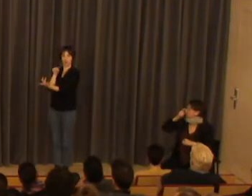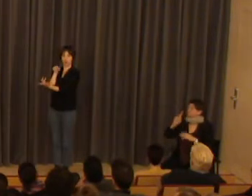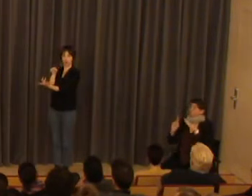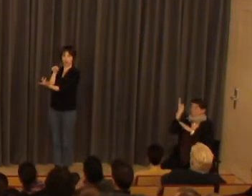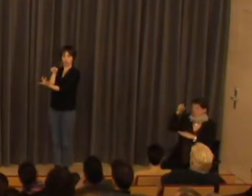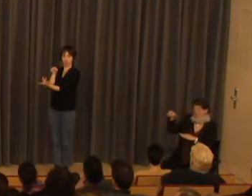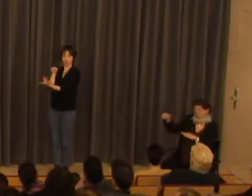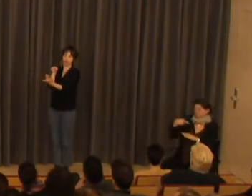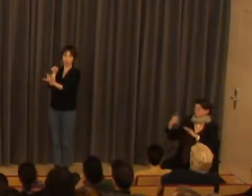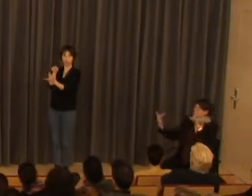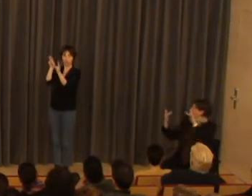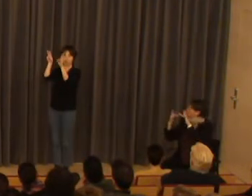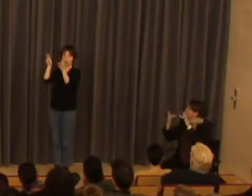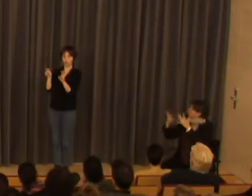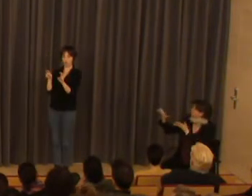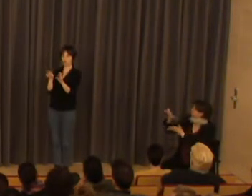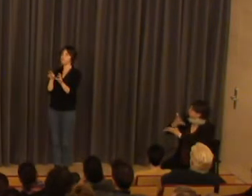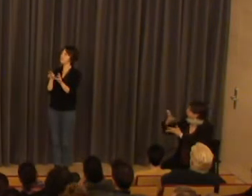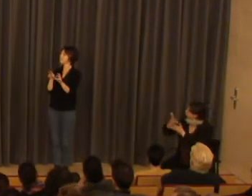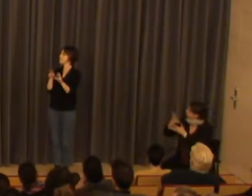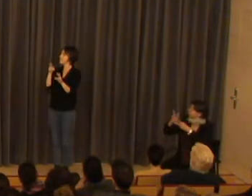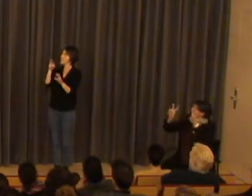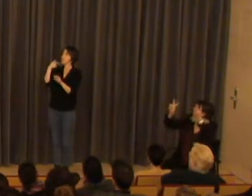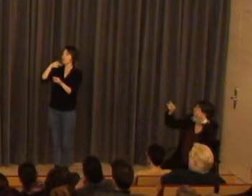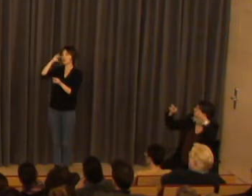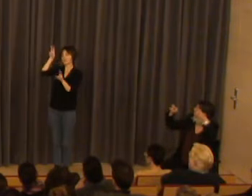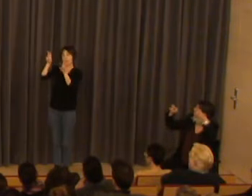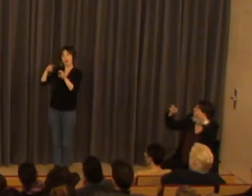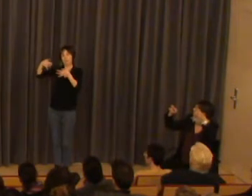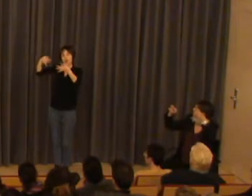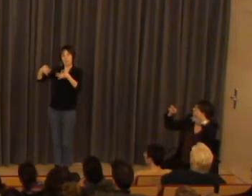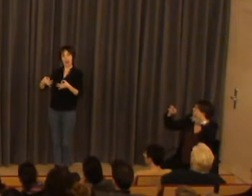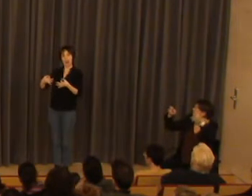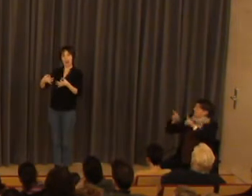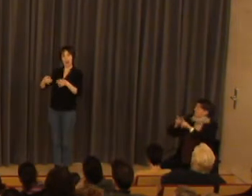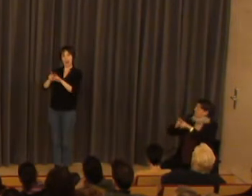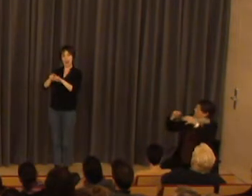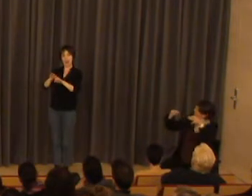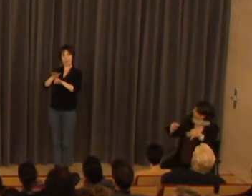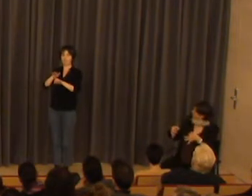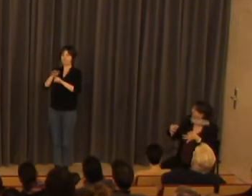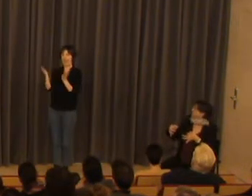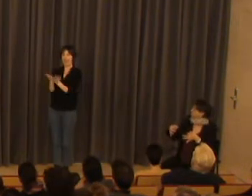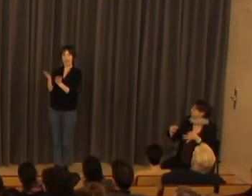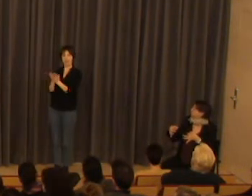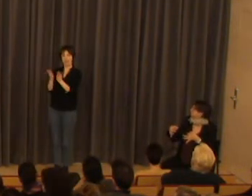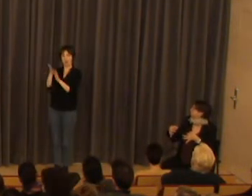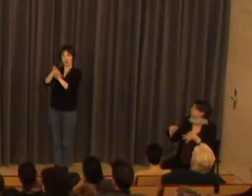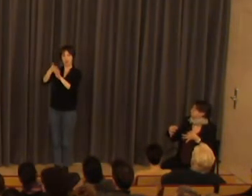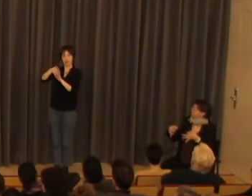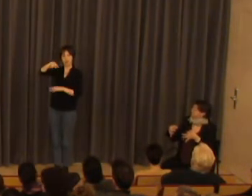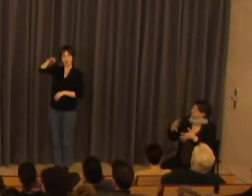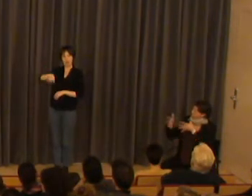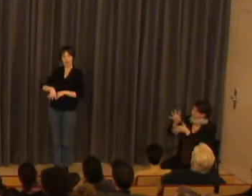amb tot el que té a veure en els aspectes formals i acadèmics de la llengua de signes catalana, una de les persones més